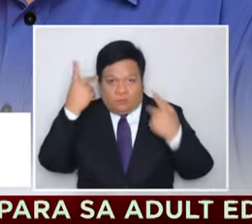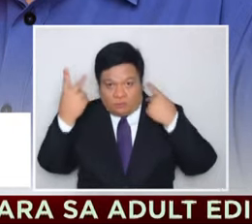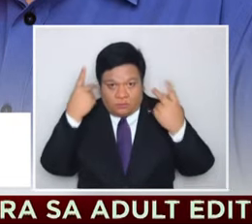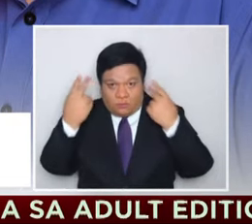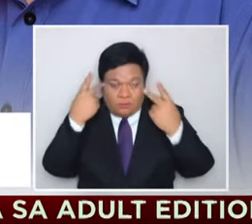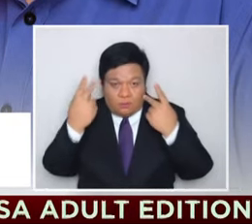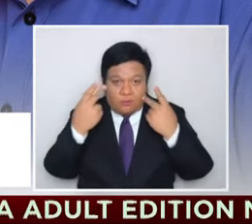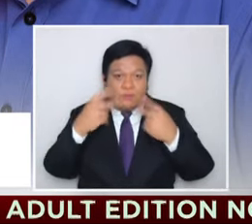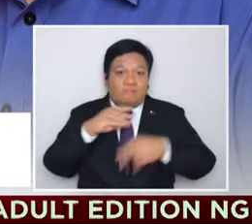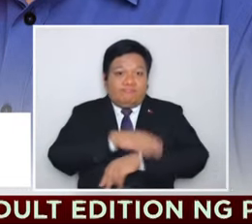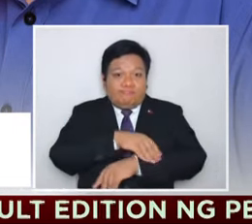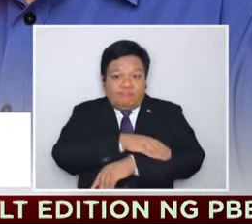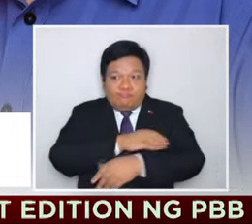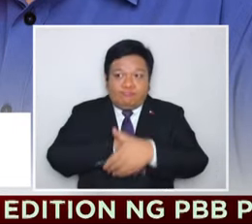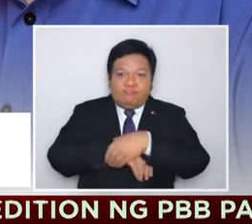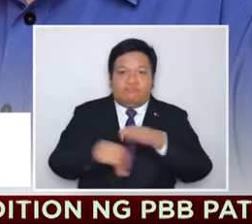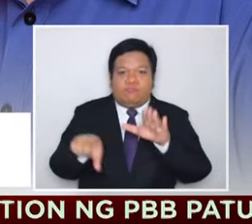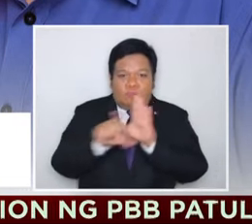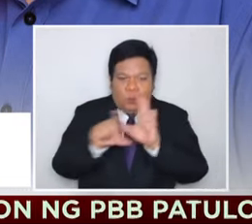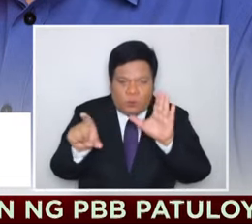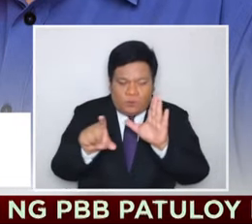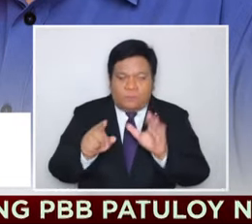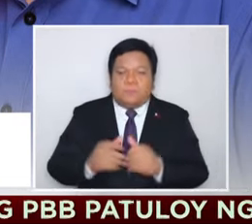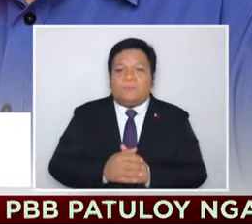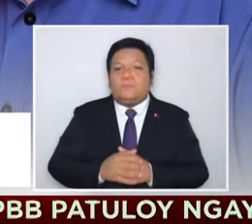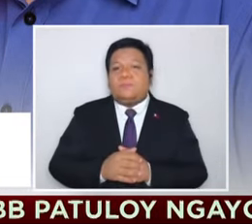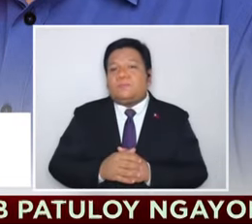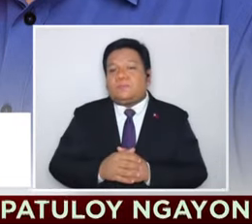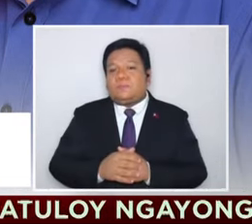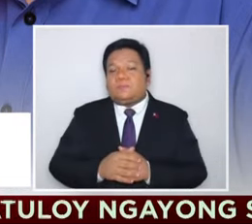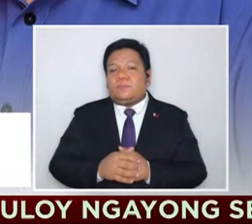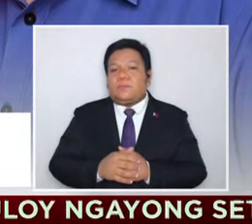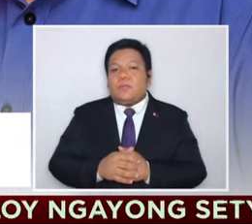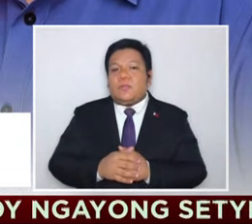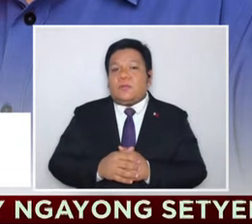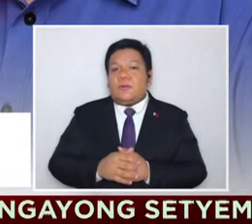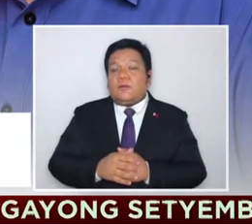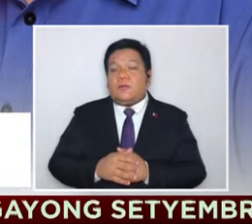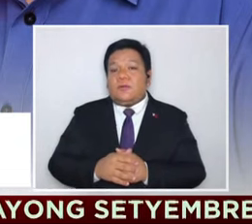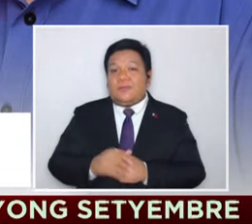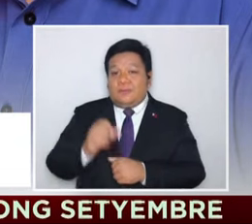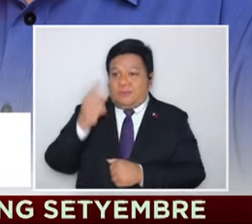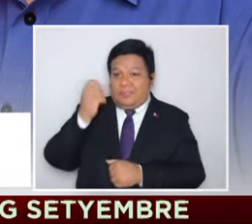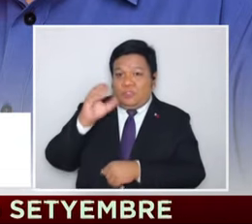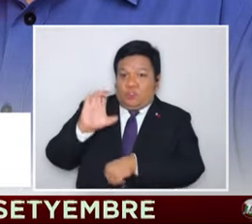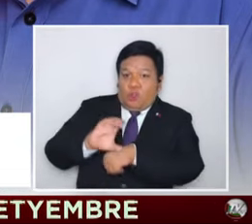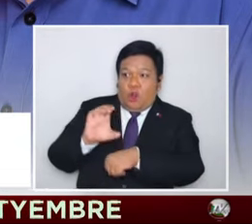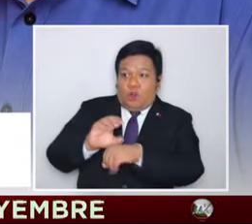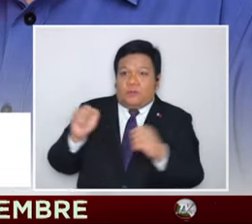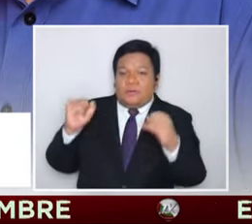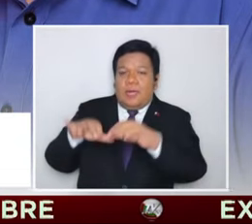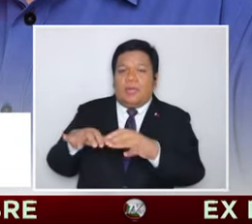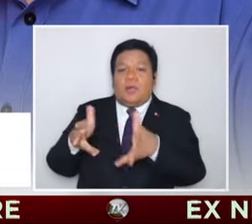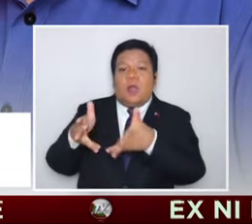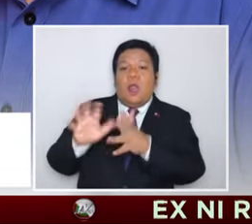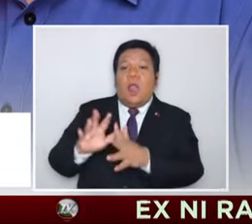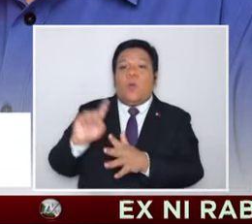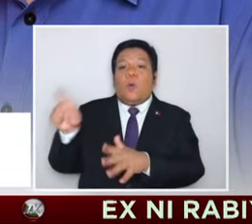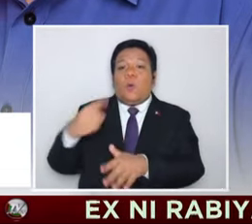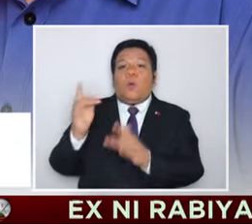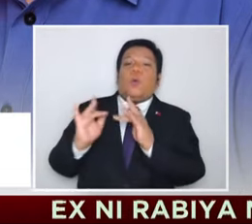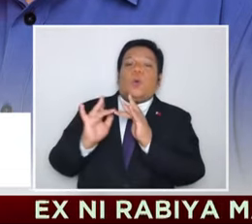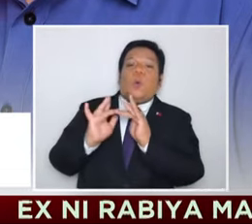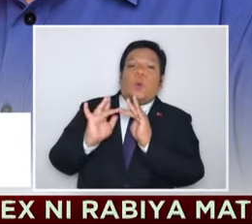na po ang mga salon at mga parlor na sana'y naghahanda na. Samantala, mga religious services ay papayagan basta't